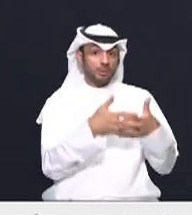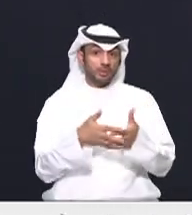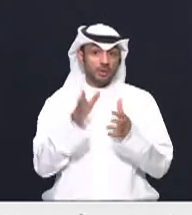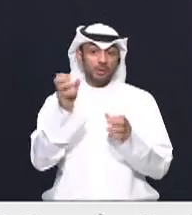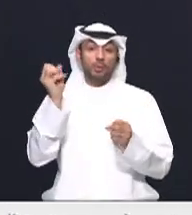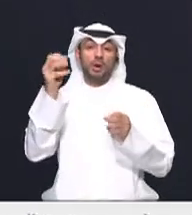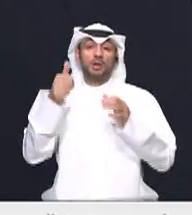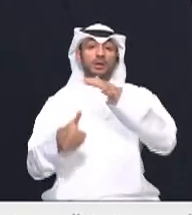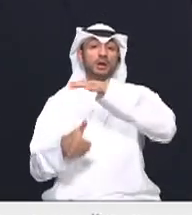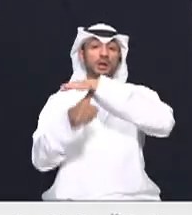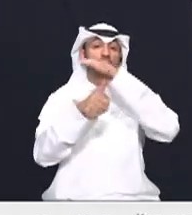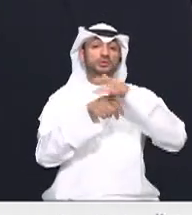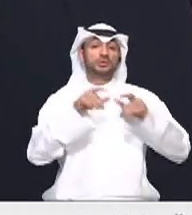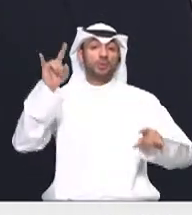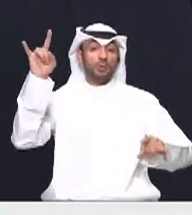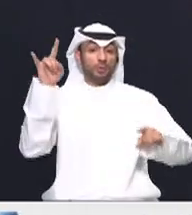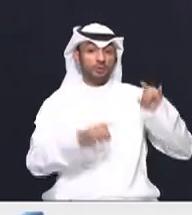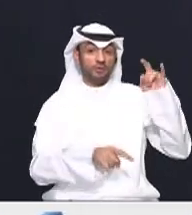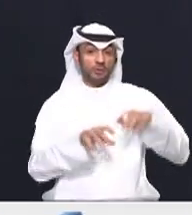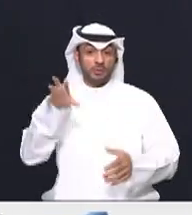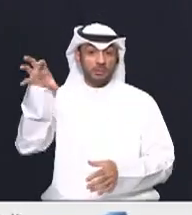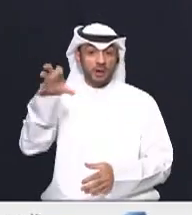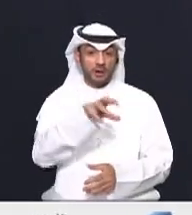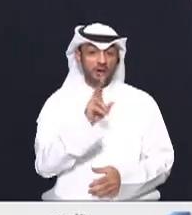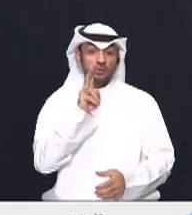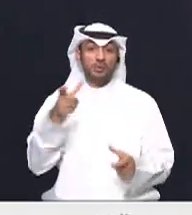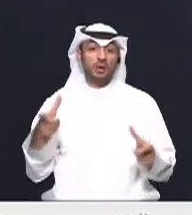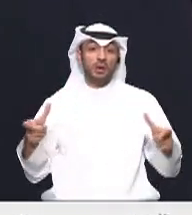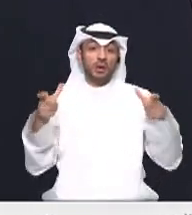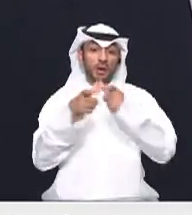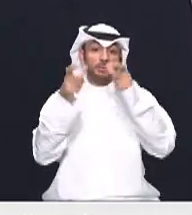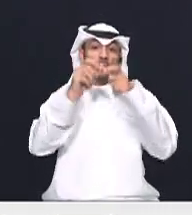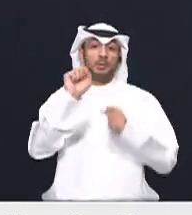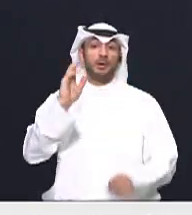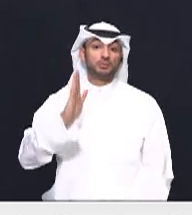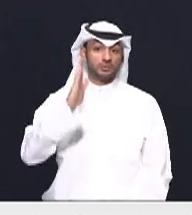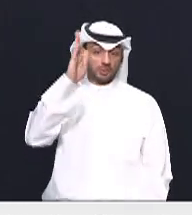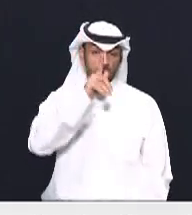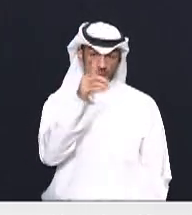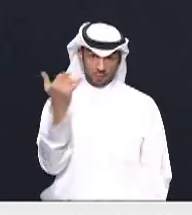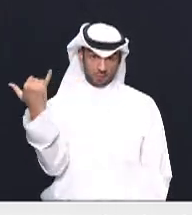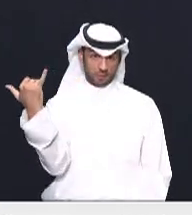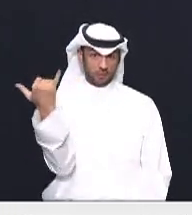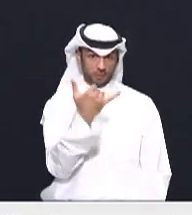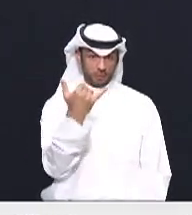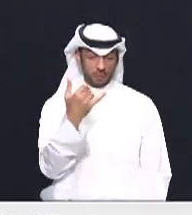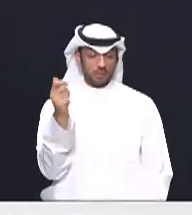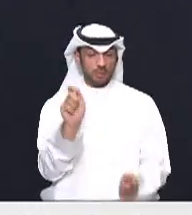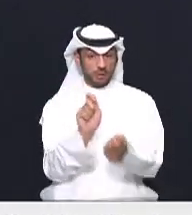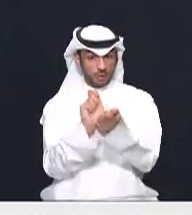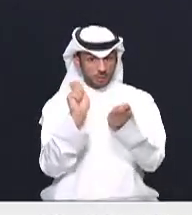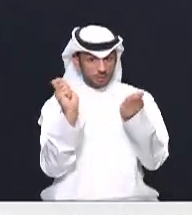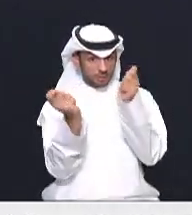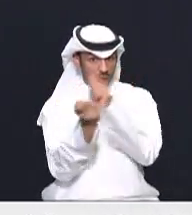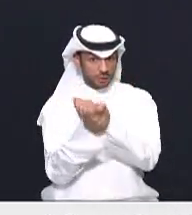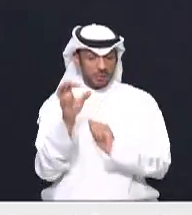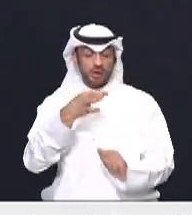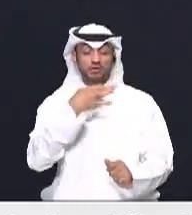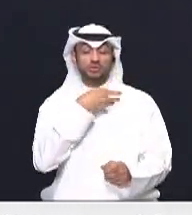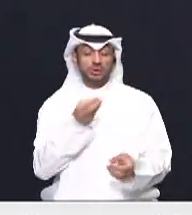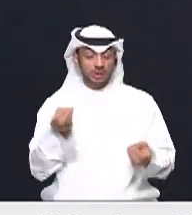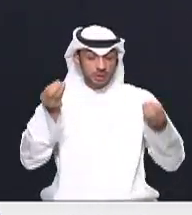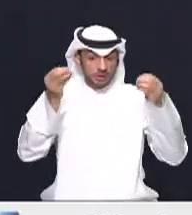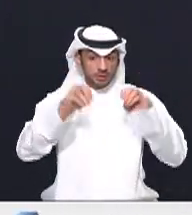رؤساء الوفود المشاركة في قمة المستقبل أشارت إلى ضرورة تعديل وتحديث هذه